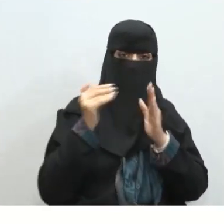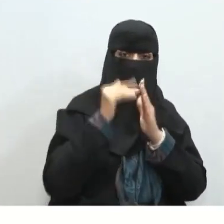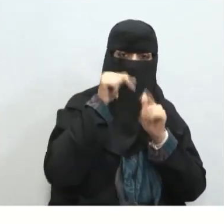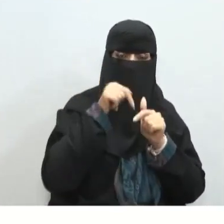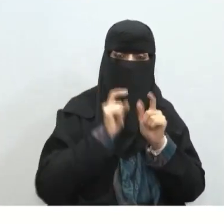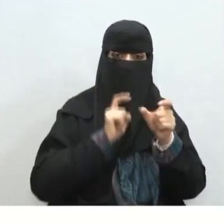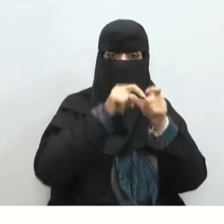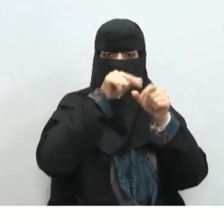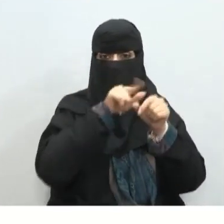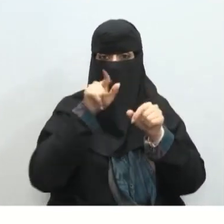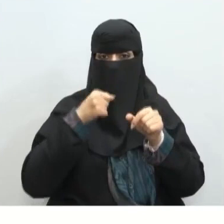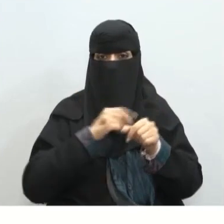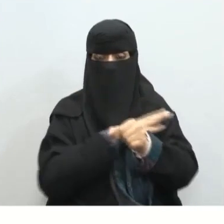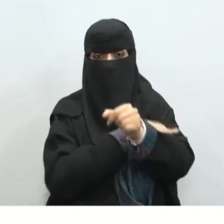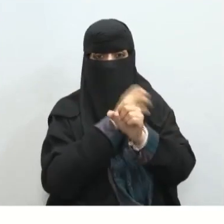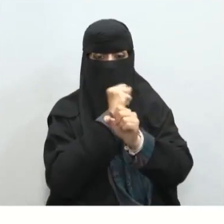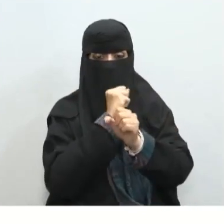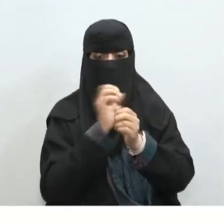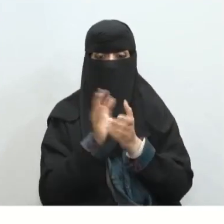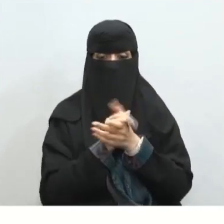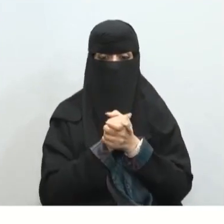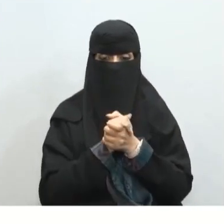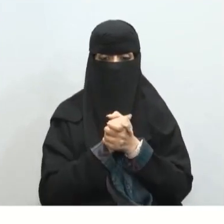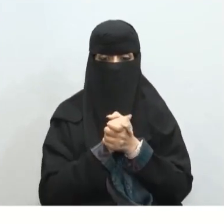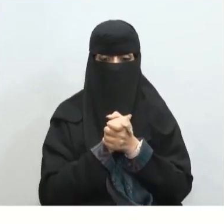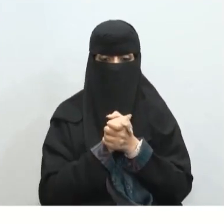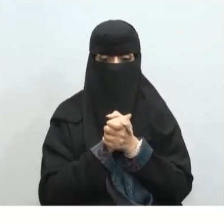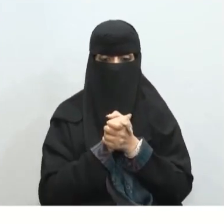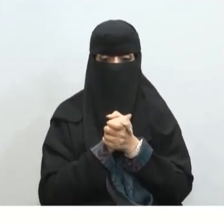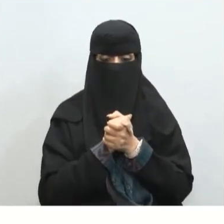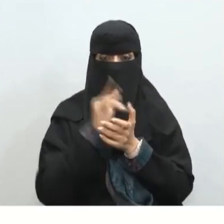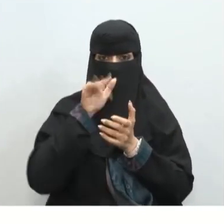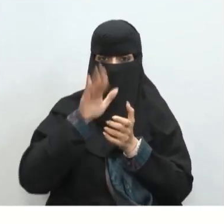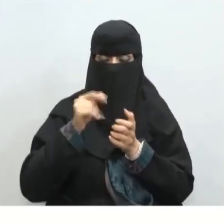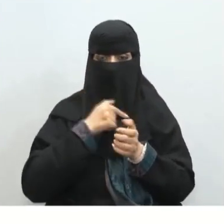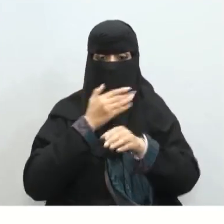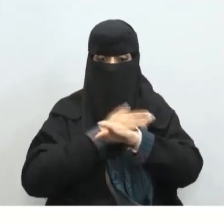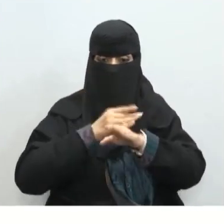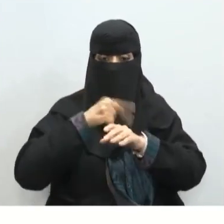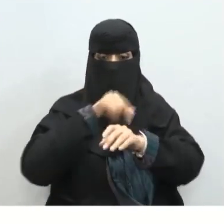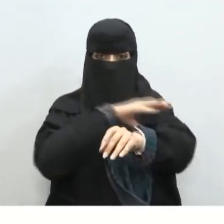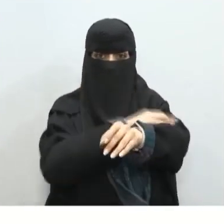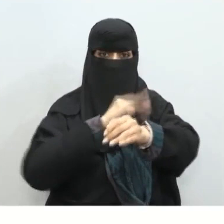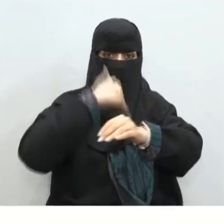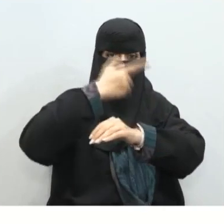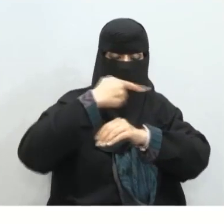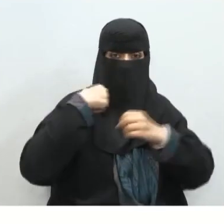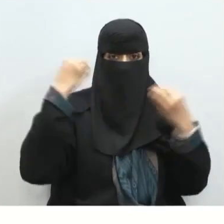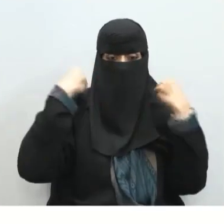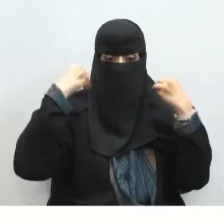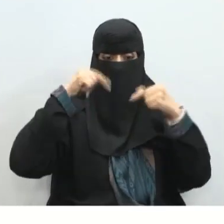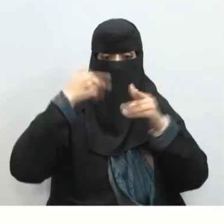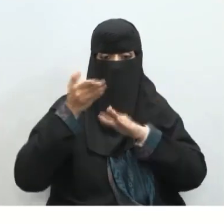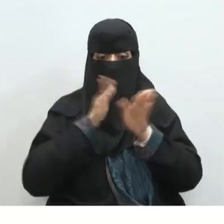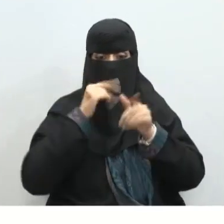لوصول هذه العضله للشد العضلي الارهاق والتعب للعضلات بعد ممارسه التمارين الرياضيه